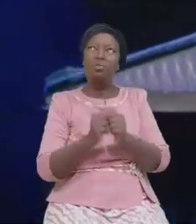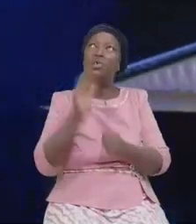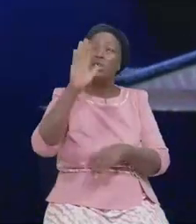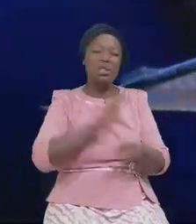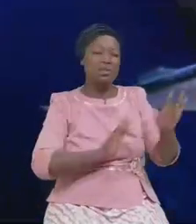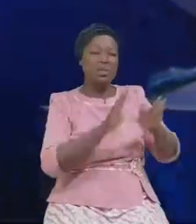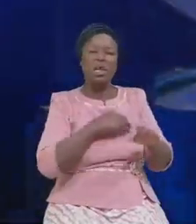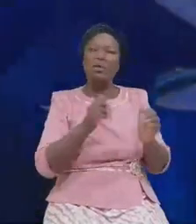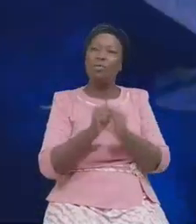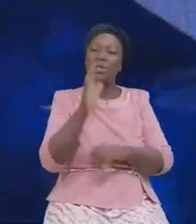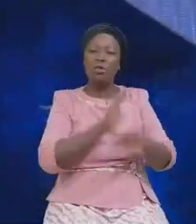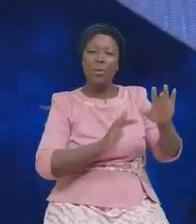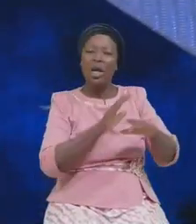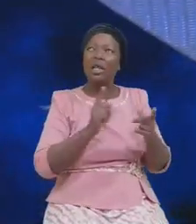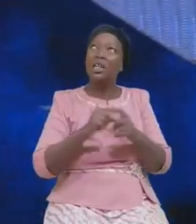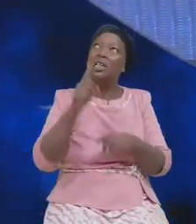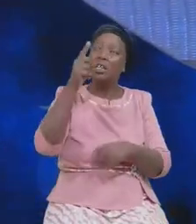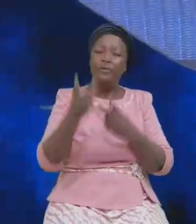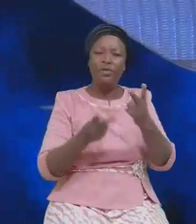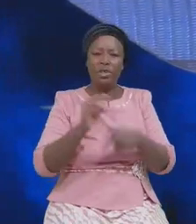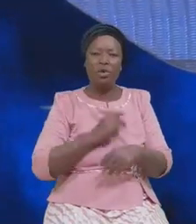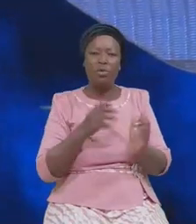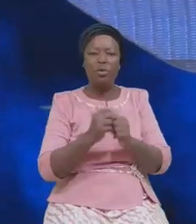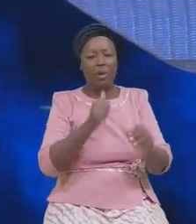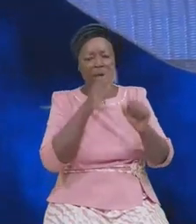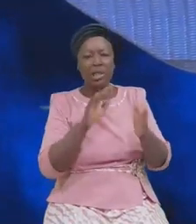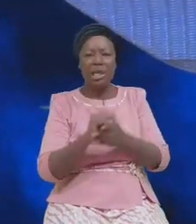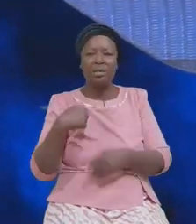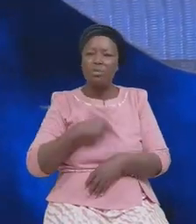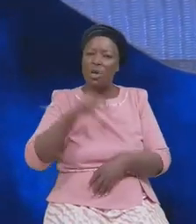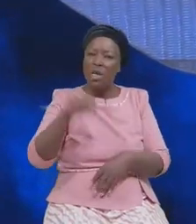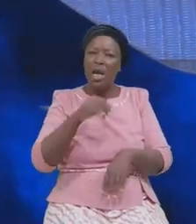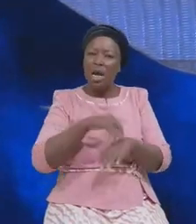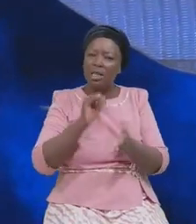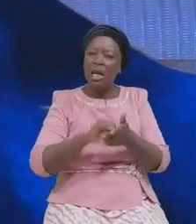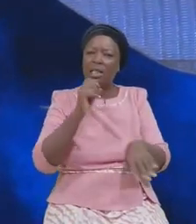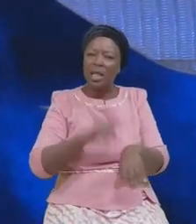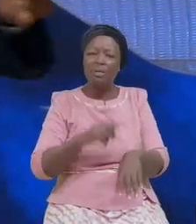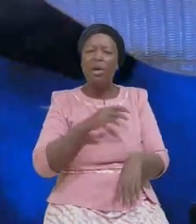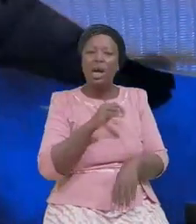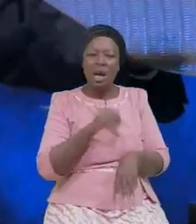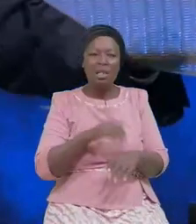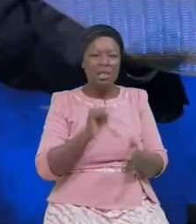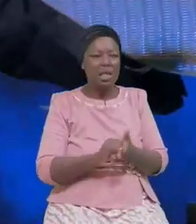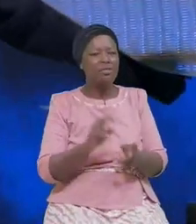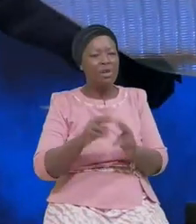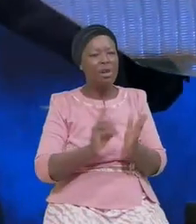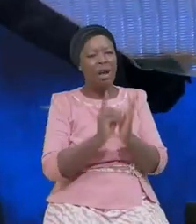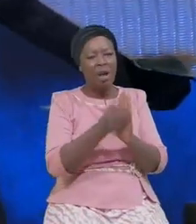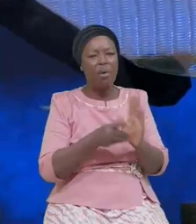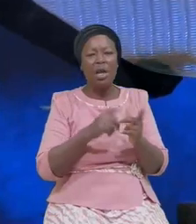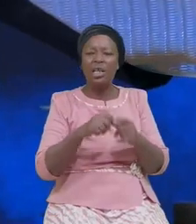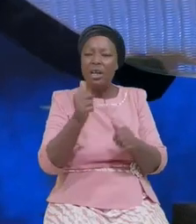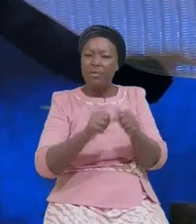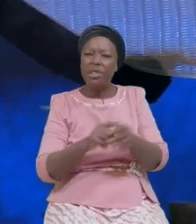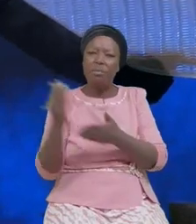Il nous visite avec les bénédictions dont nous avons besoin en ce moment précis, en cette heure. Et tout vient de la rédemption